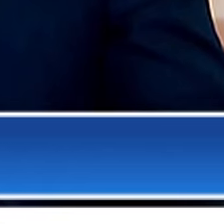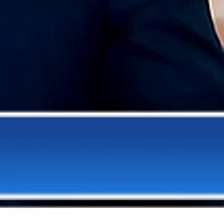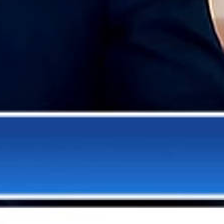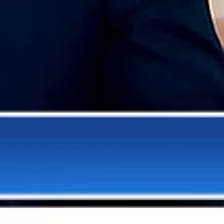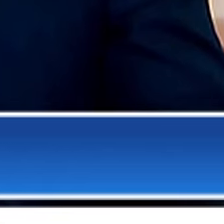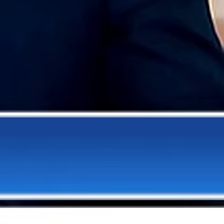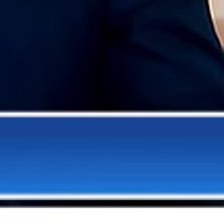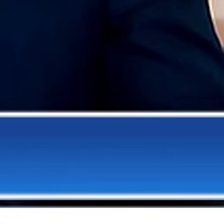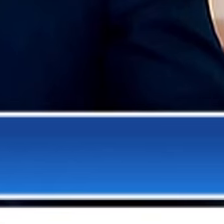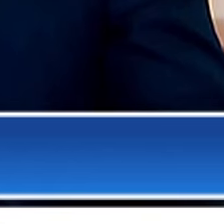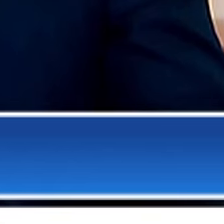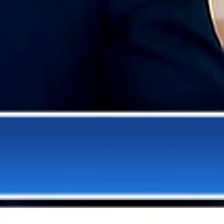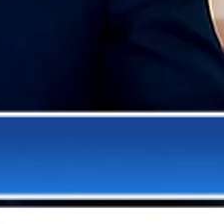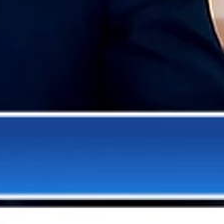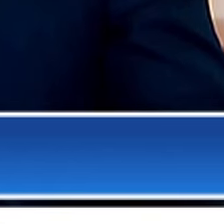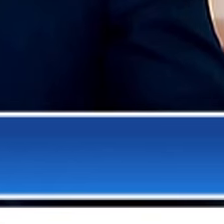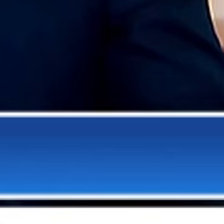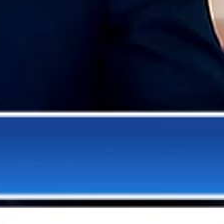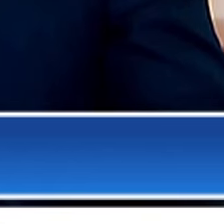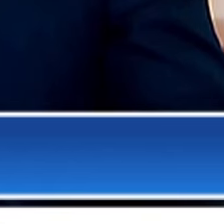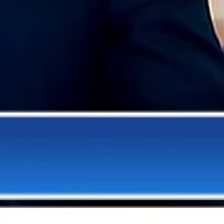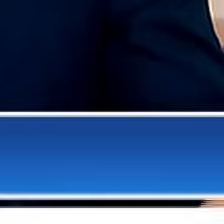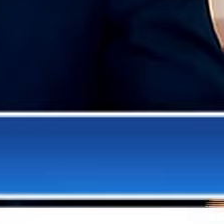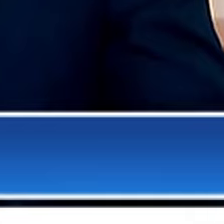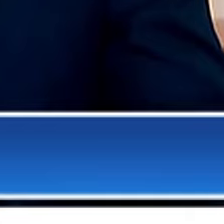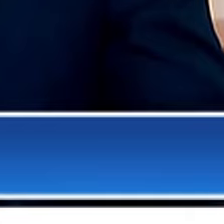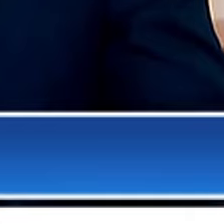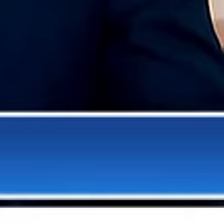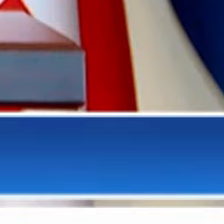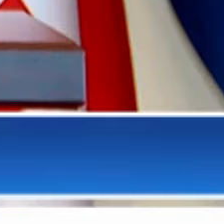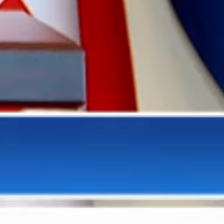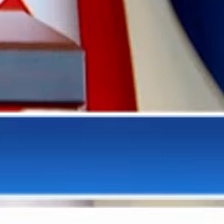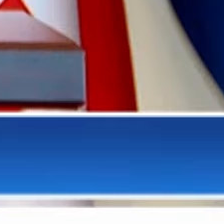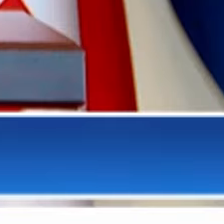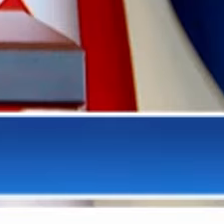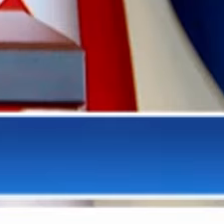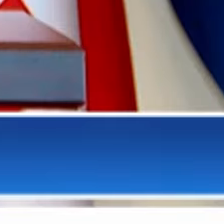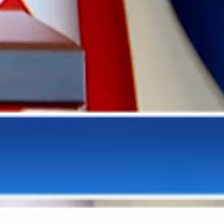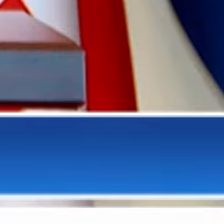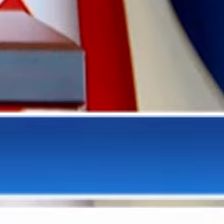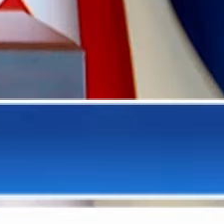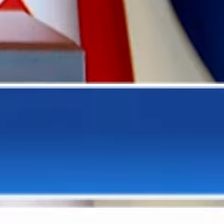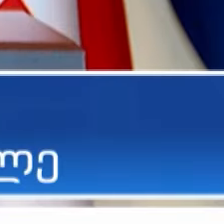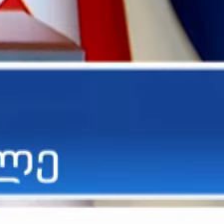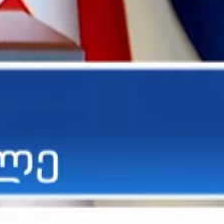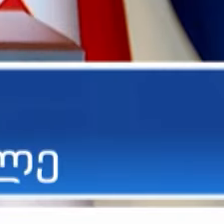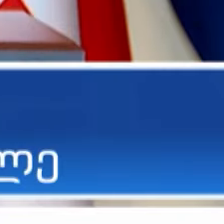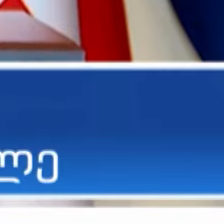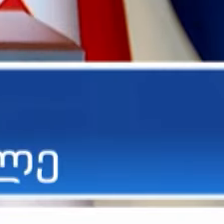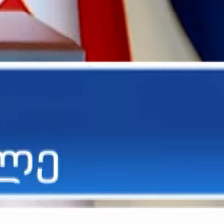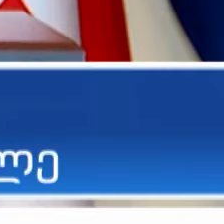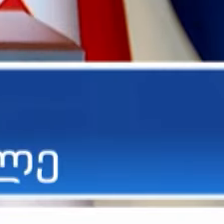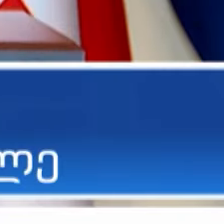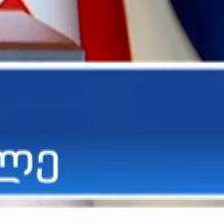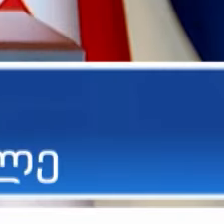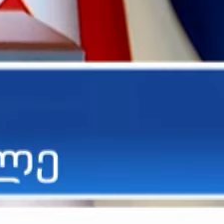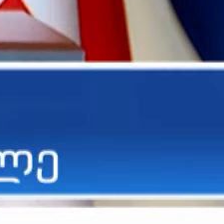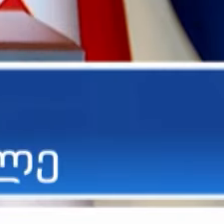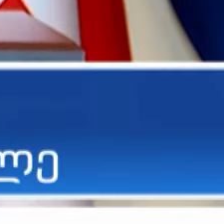კიდევ ერთხელ მინდა მივულოცო მთელ საქართველოს ჩვენს თანამოქალაქეებს, თანამემამულეებს, რომელიც